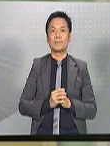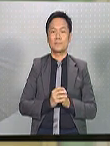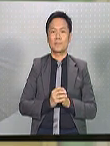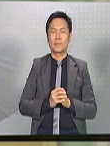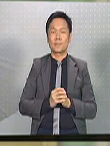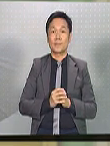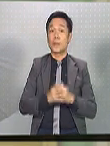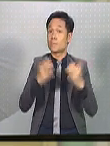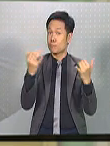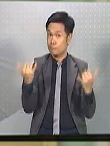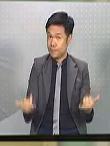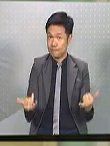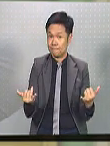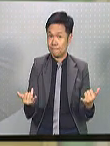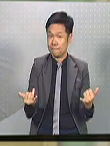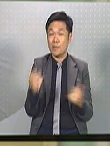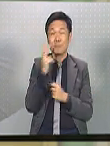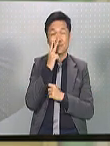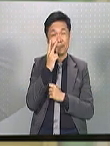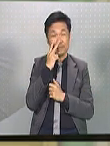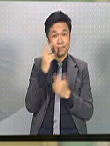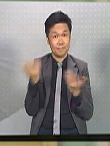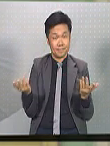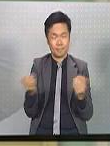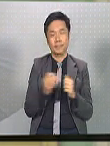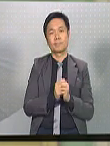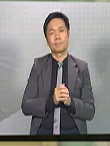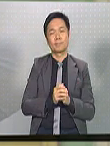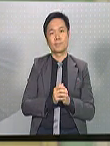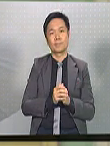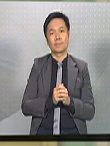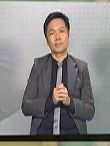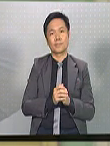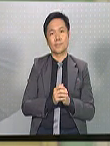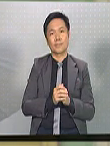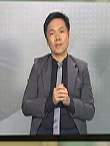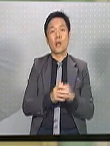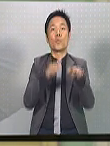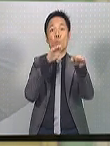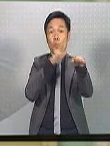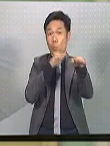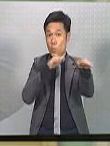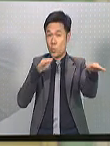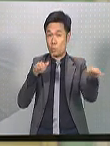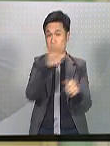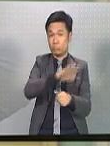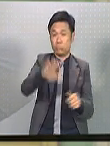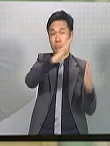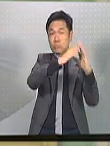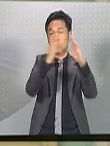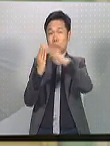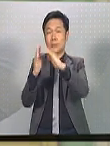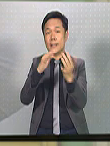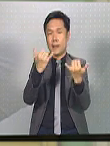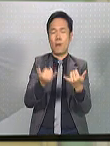Hai trend hari ini kita melihat bahwa Hai kecelakaan di bandara dengan kendaraan sudah